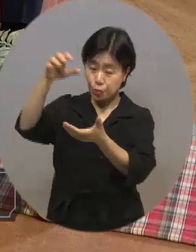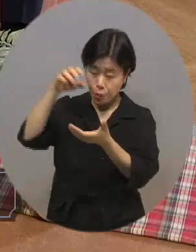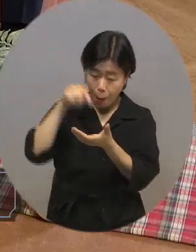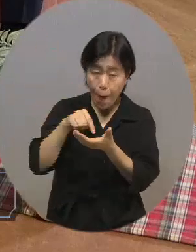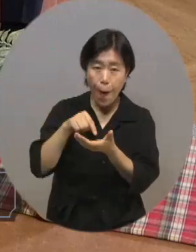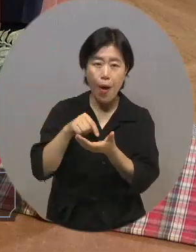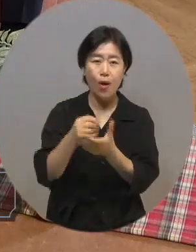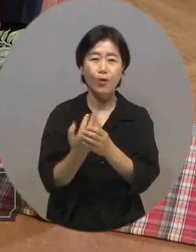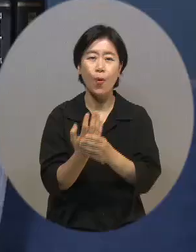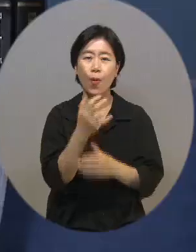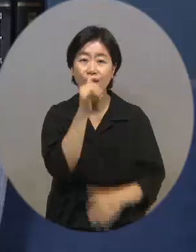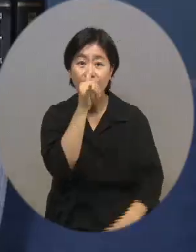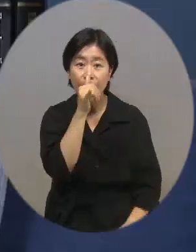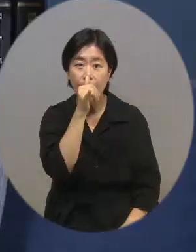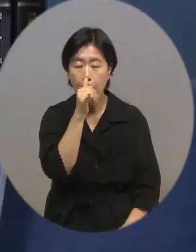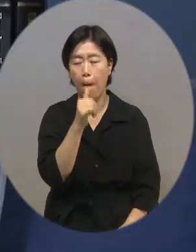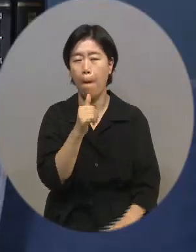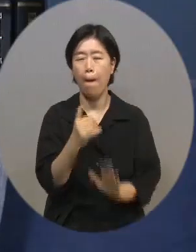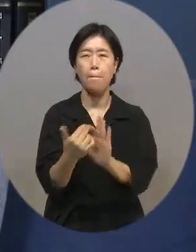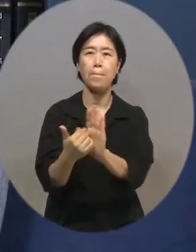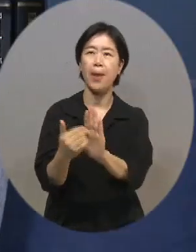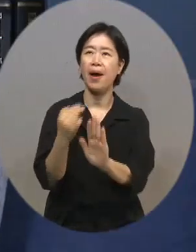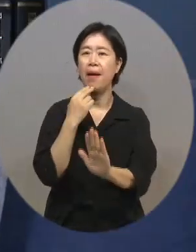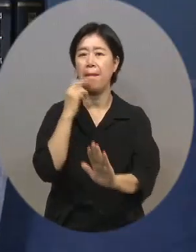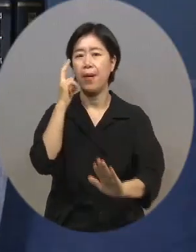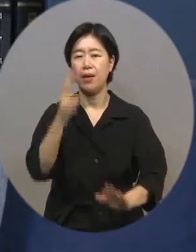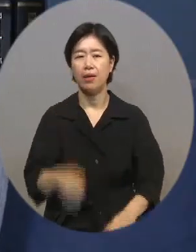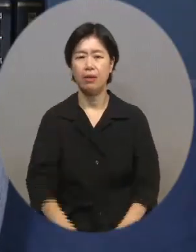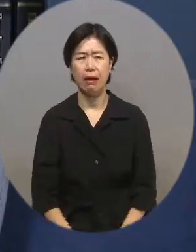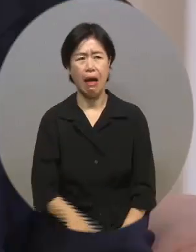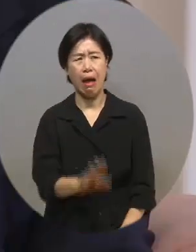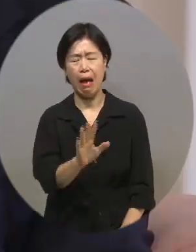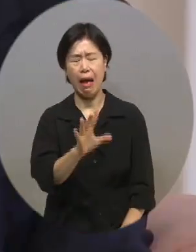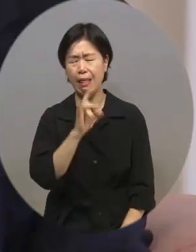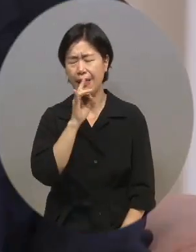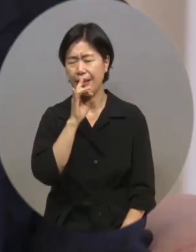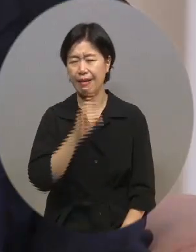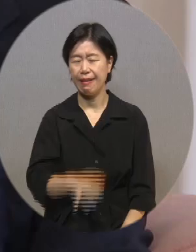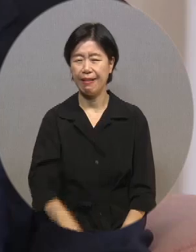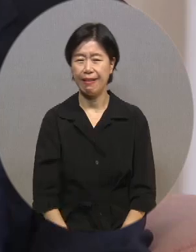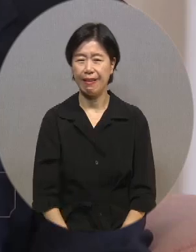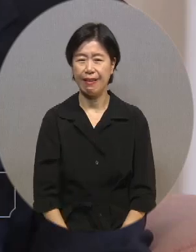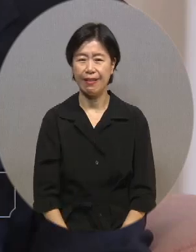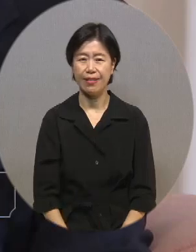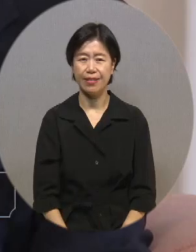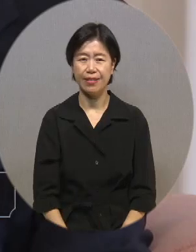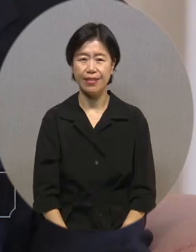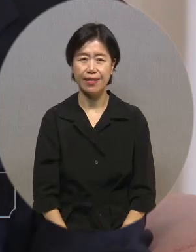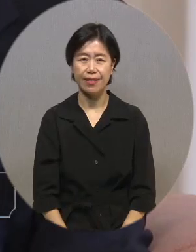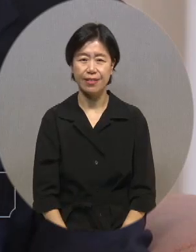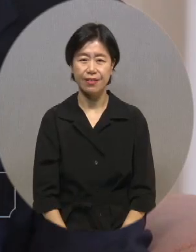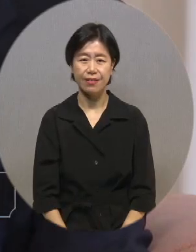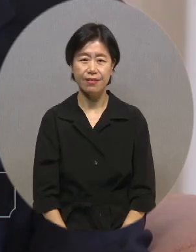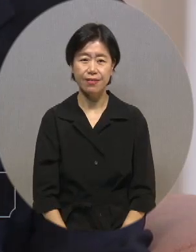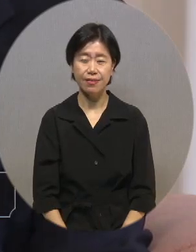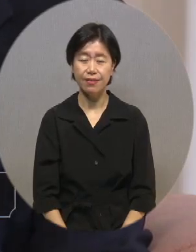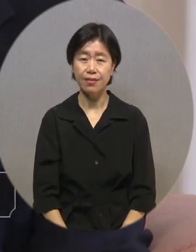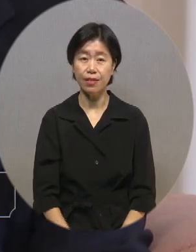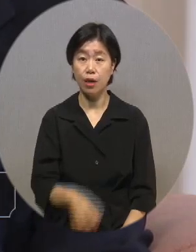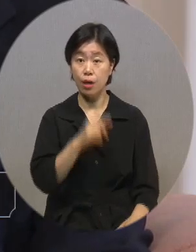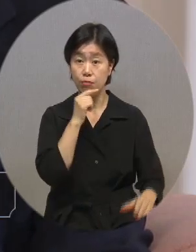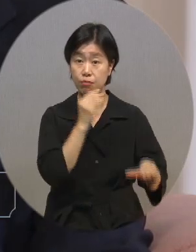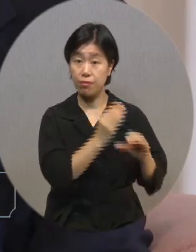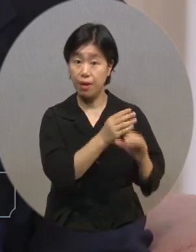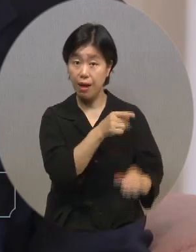것 같아요. 그래서 저는 그렇게 하면 더 보낼 것 같은데요. 돈을 보내주면. 한동안은 그럴지 모르지만 북한이 네.